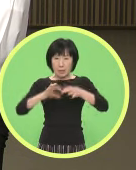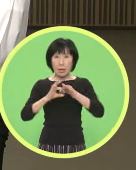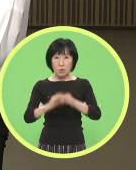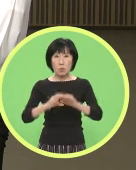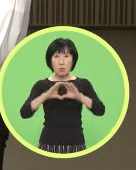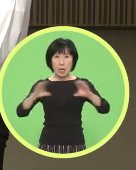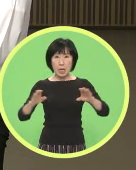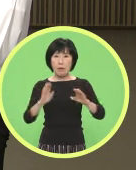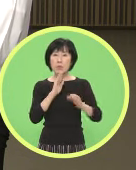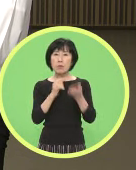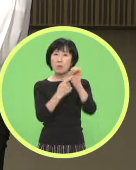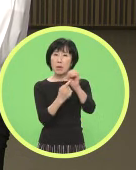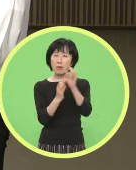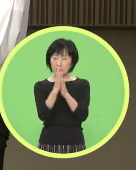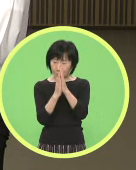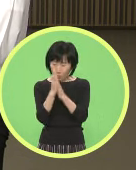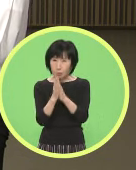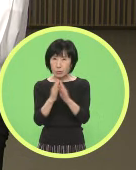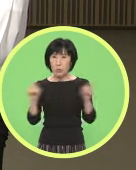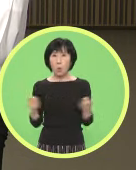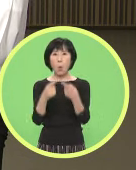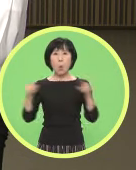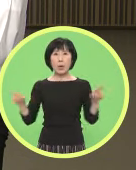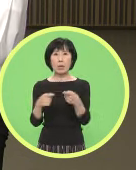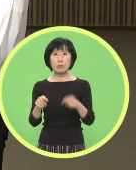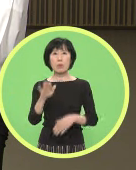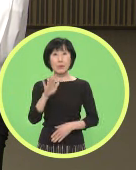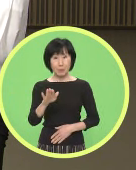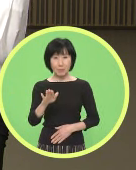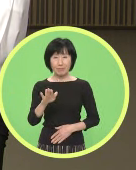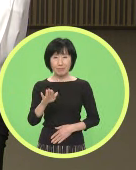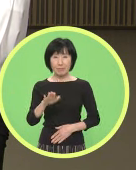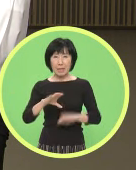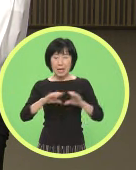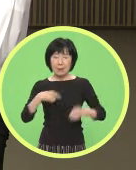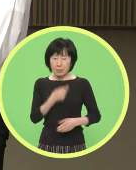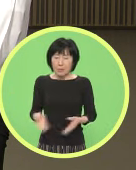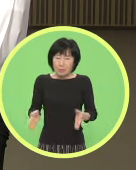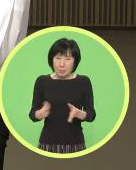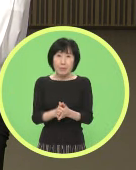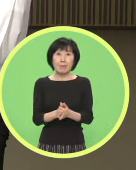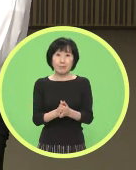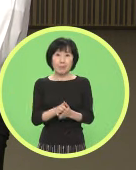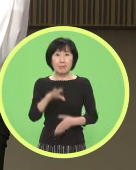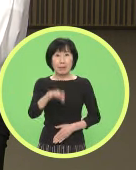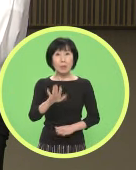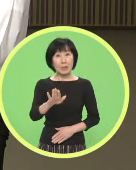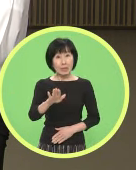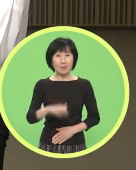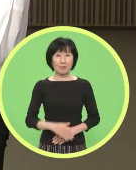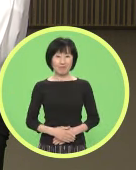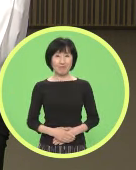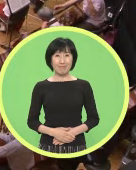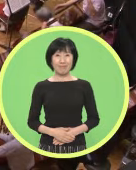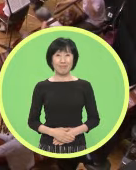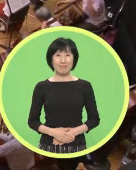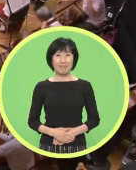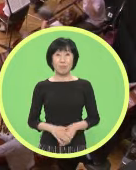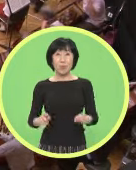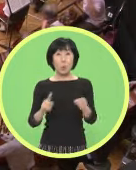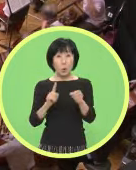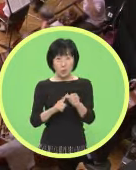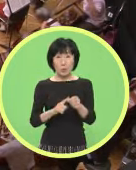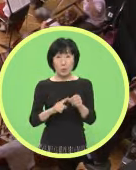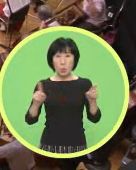界恒久平和実現への祈りを込めて奏でられるオーケストラ演奏を聴き、平和への思いを共有するイベントです。